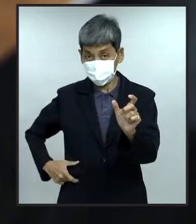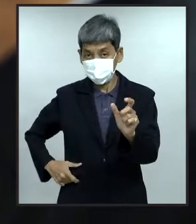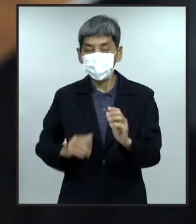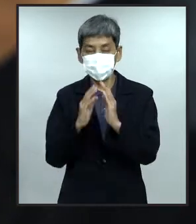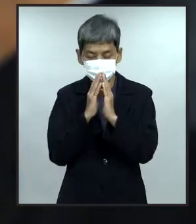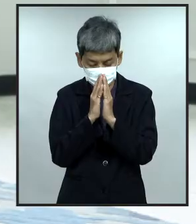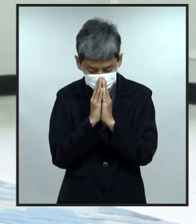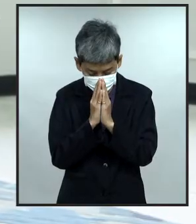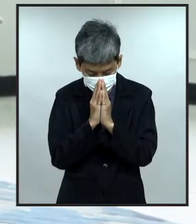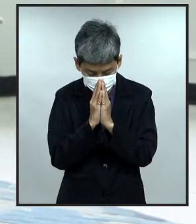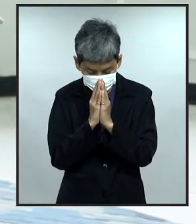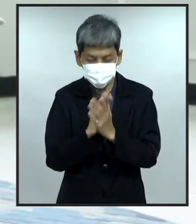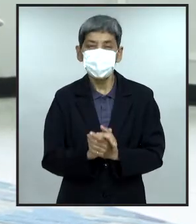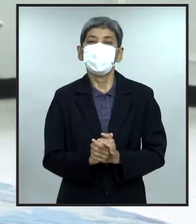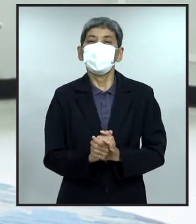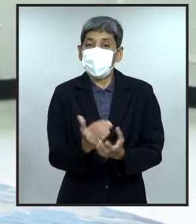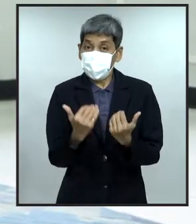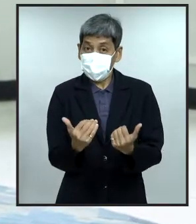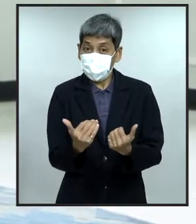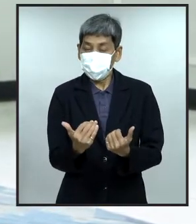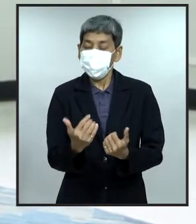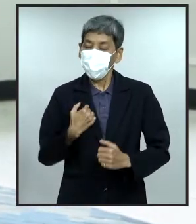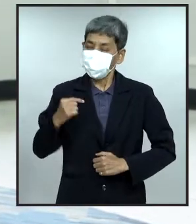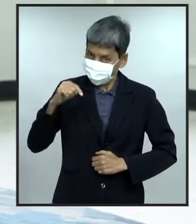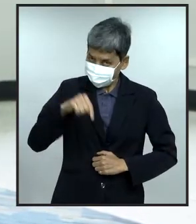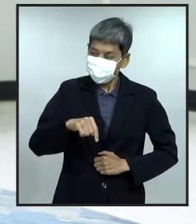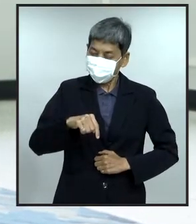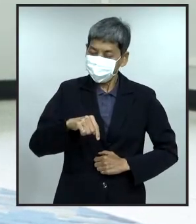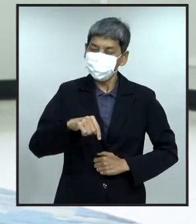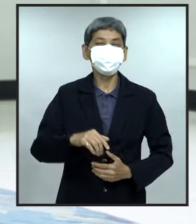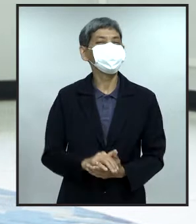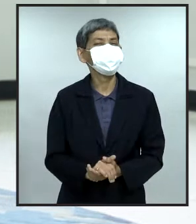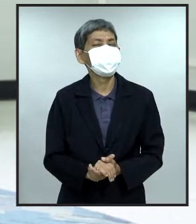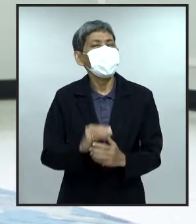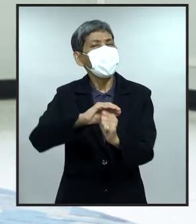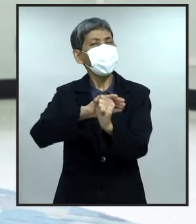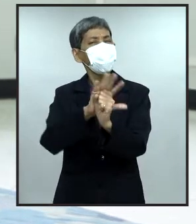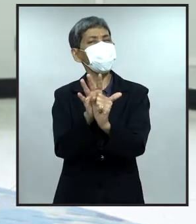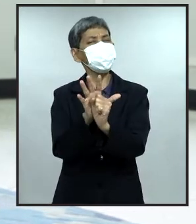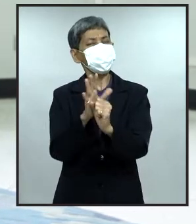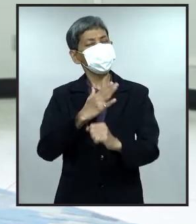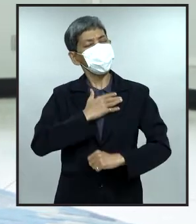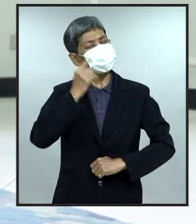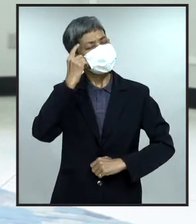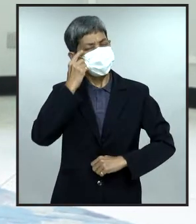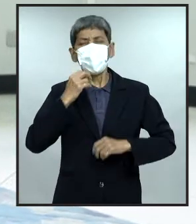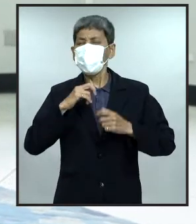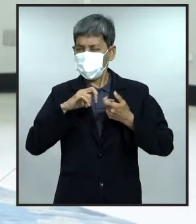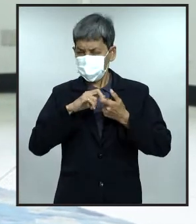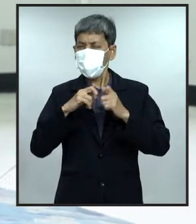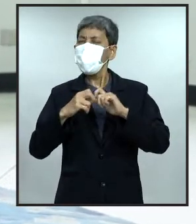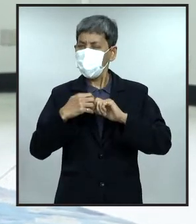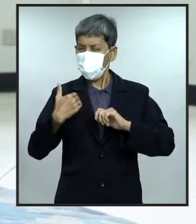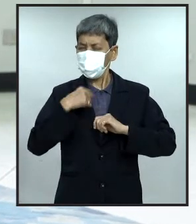ชินูปถัมภ์นะครับท่านประธานสวัสดีครับ สวัสดีครับ ฮะวันนี้ก็เดินทางมาที่นี่สักนิดหนึ่งคือในช่วงโควิดอย่างเงี้ยผมว่ามันได้รับผลกระ